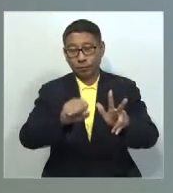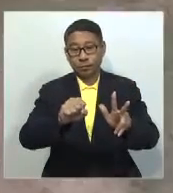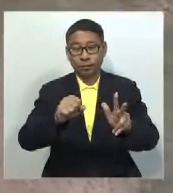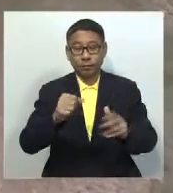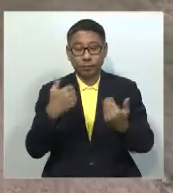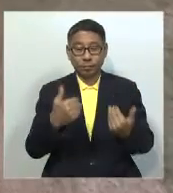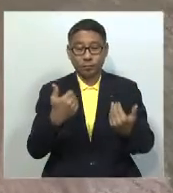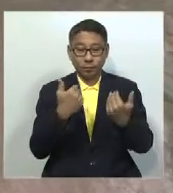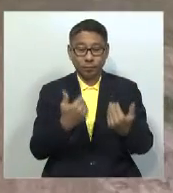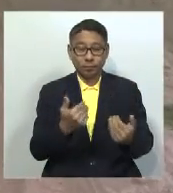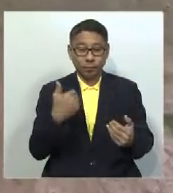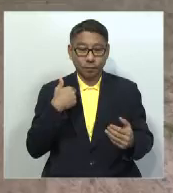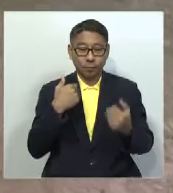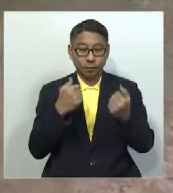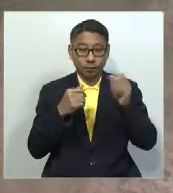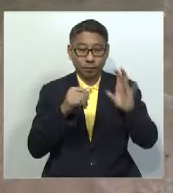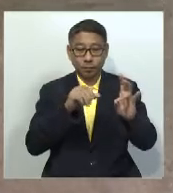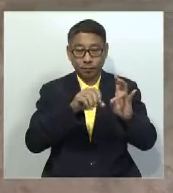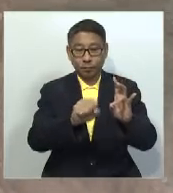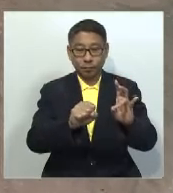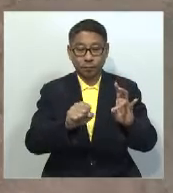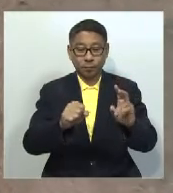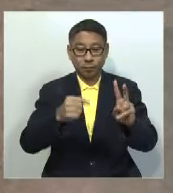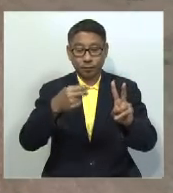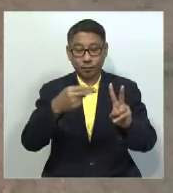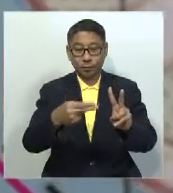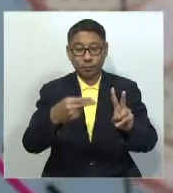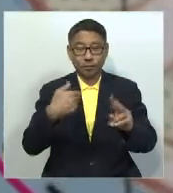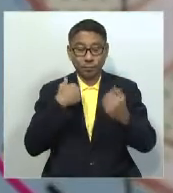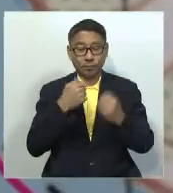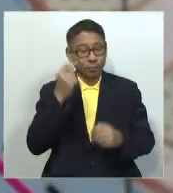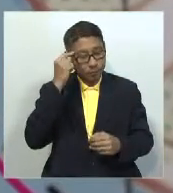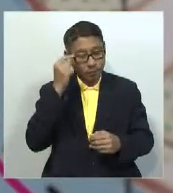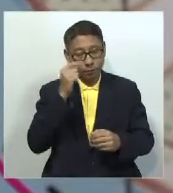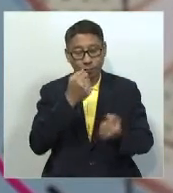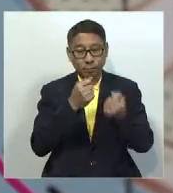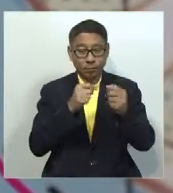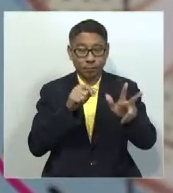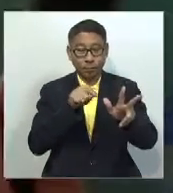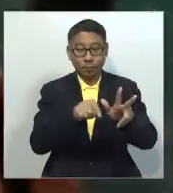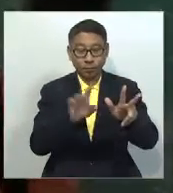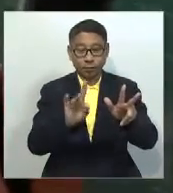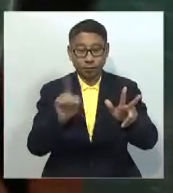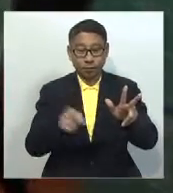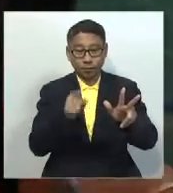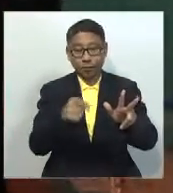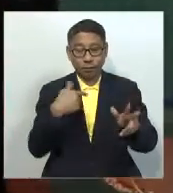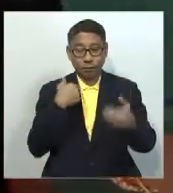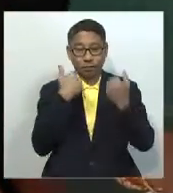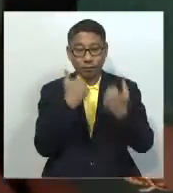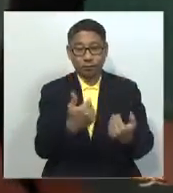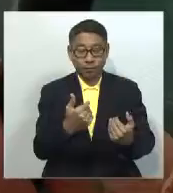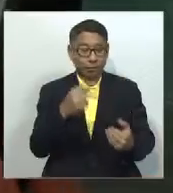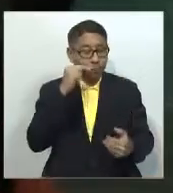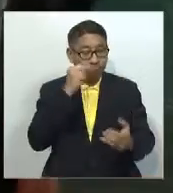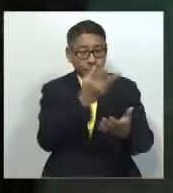ปัจจุบันมีน้ำอยู่เพียงแค่725,000ลูกบาศก์เมตรหรือคิดเป็น 13.8%ขณะที่